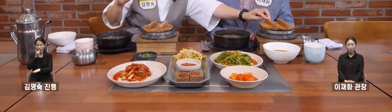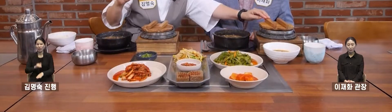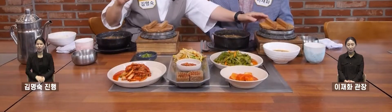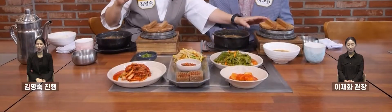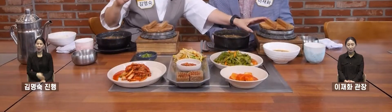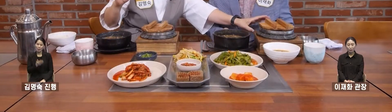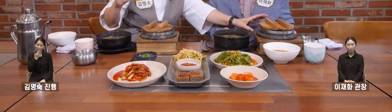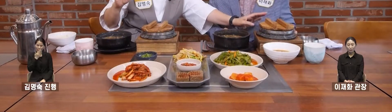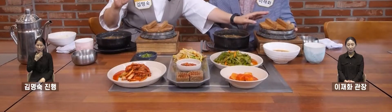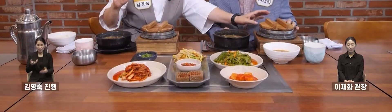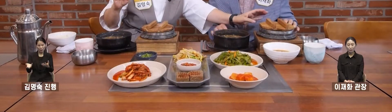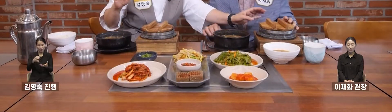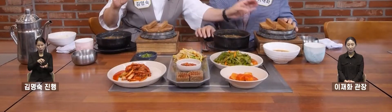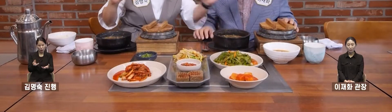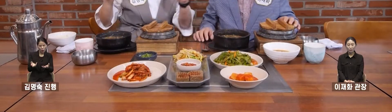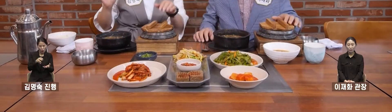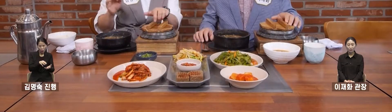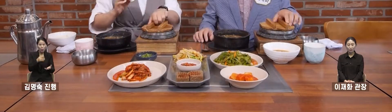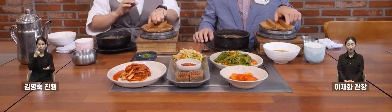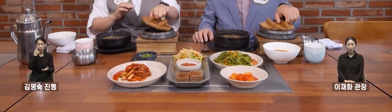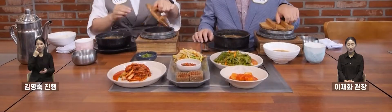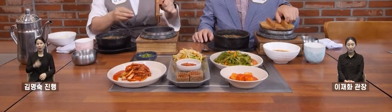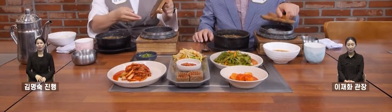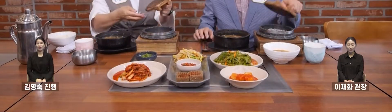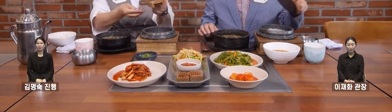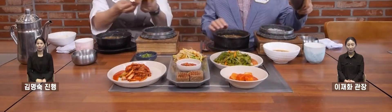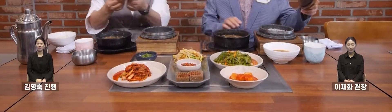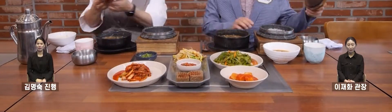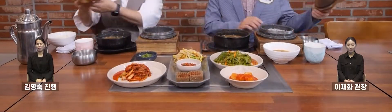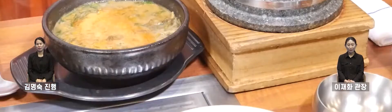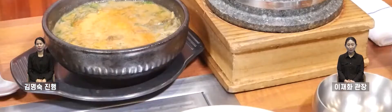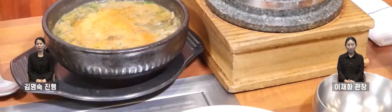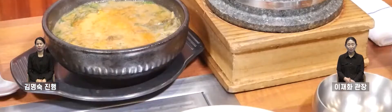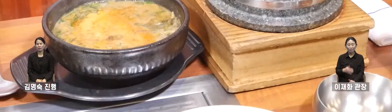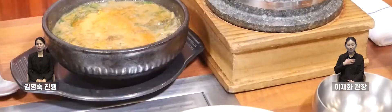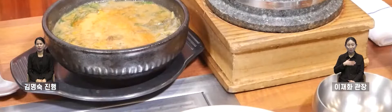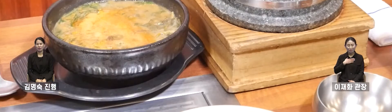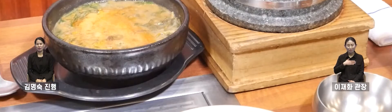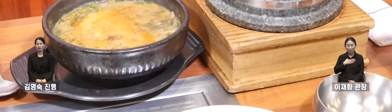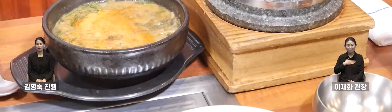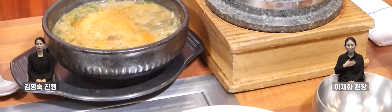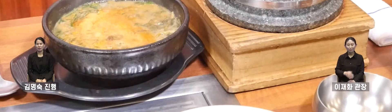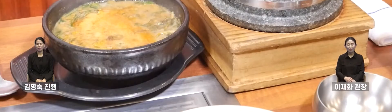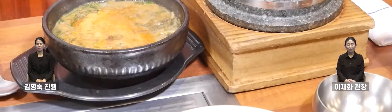밥을 이제 좀 덜어볼까요? 그렇게 네. 제가 하겠습니다. 닭공개. 예.